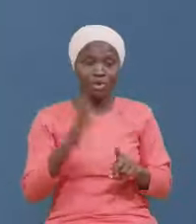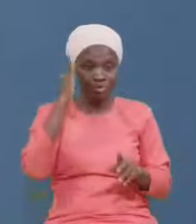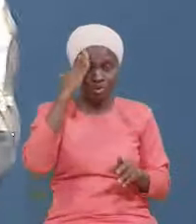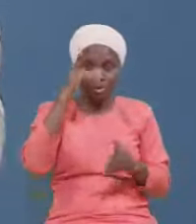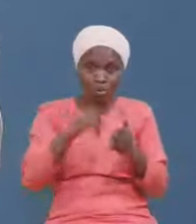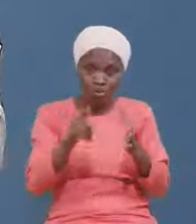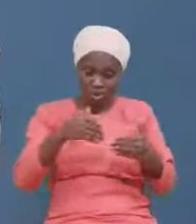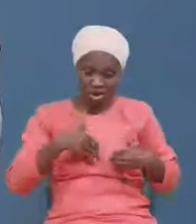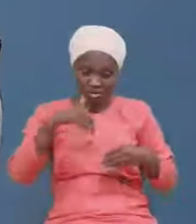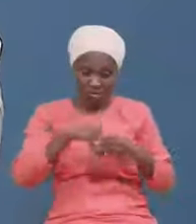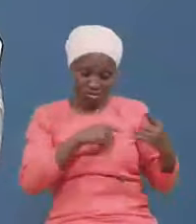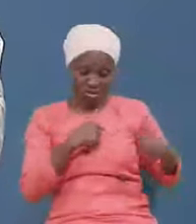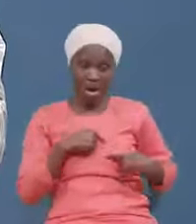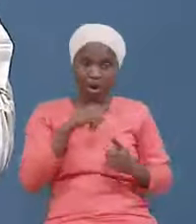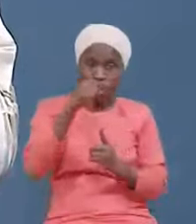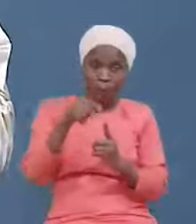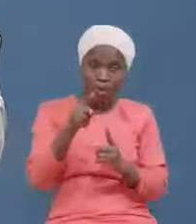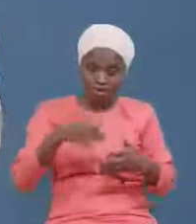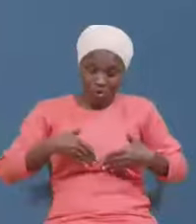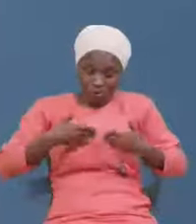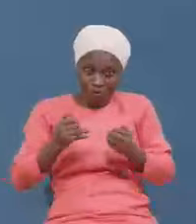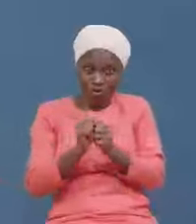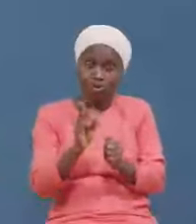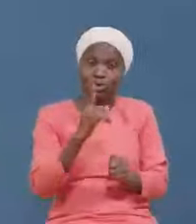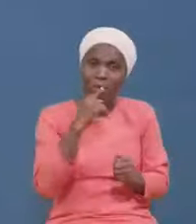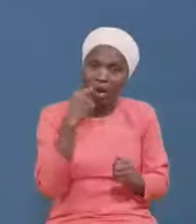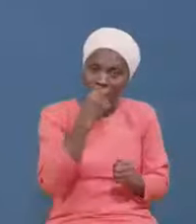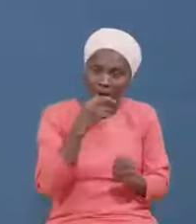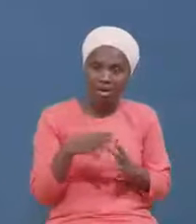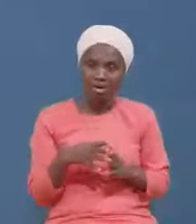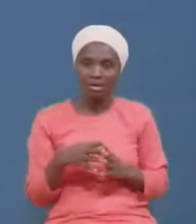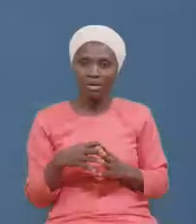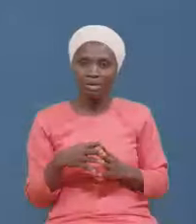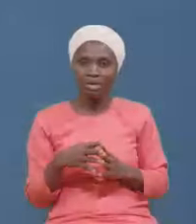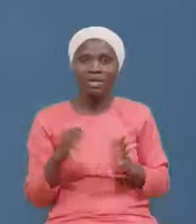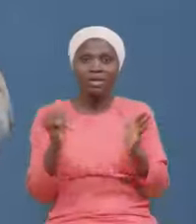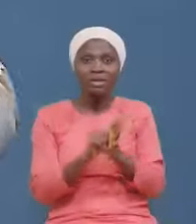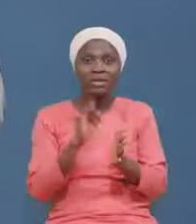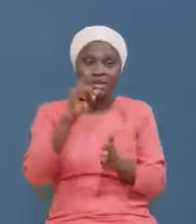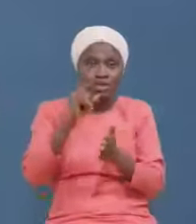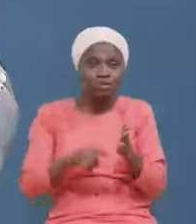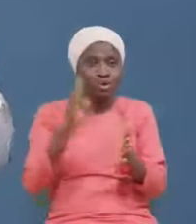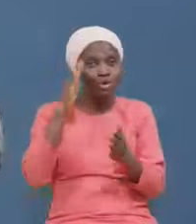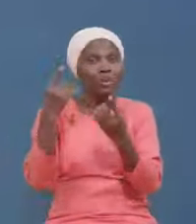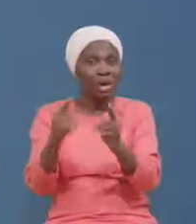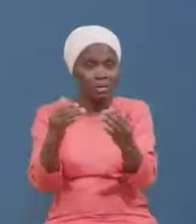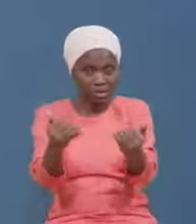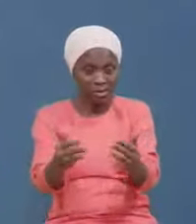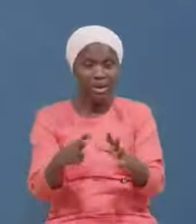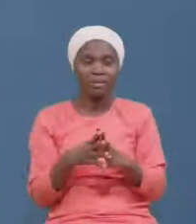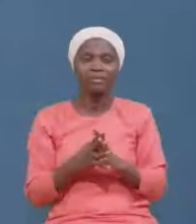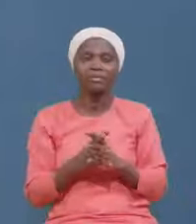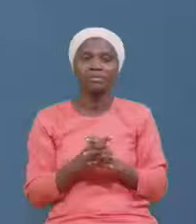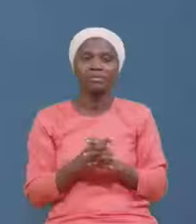మీ సృష్టికర్త మీ నోటితో ఒప్పుకున్నప్పుడు మీ హృదయములో ఏమున్నదో దాన్ని చూడగలడు. That's exactly what is going to happen now. అక్షరాల ఇప్పుడు